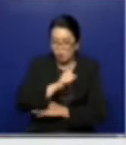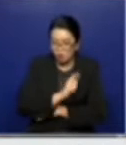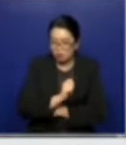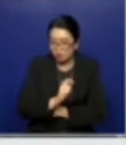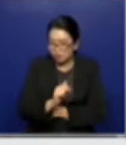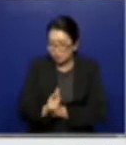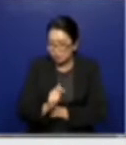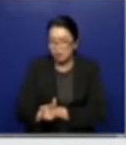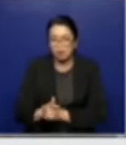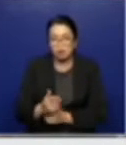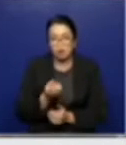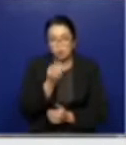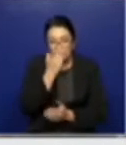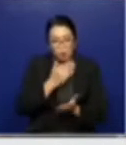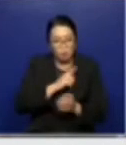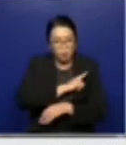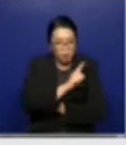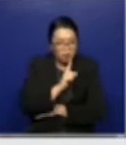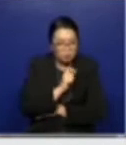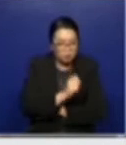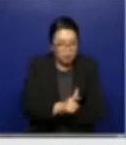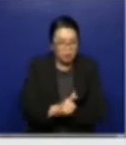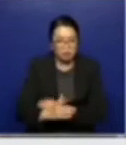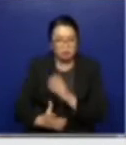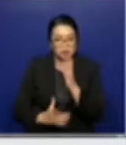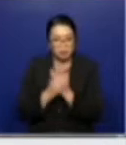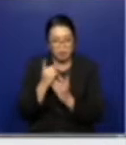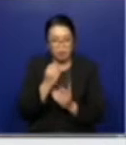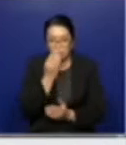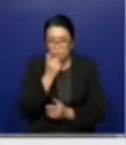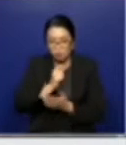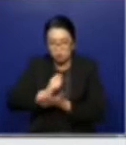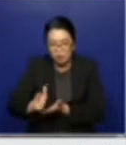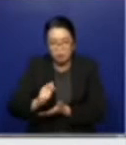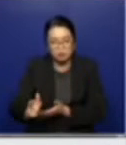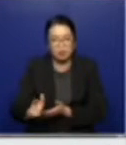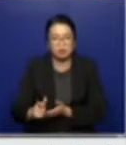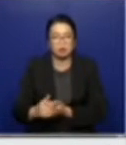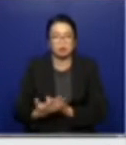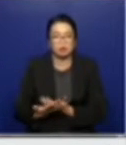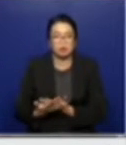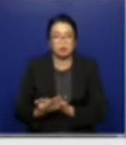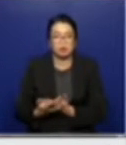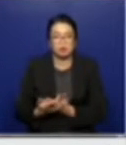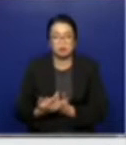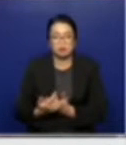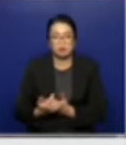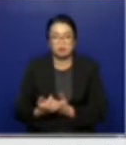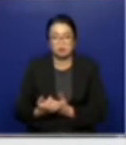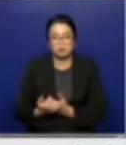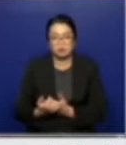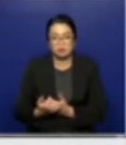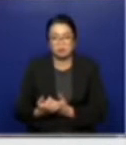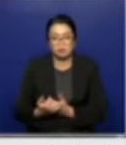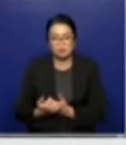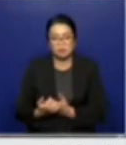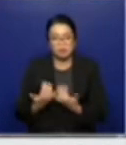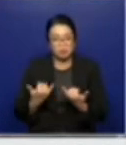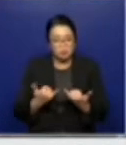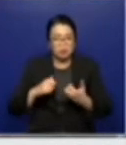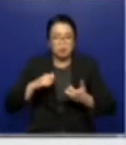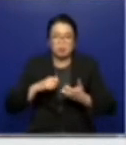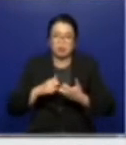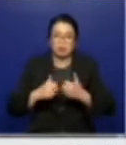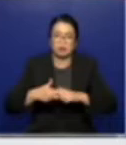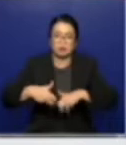ห์ท่านประธานที่เคารพครับถัดจากปัญหาเศรษฐกิจปากท้องของประชาชนซึ่งมีหนี้ครัว